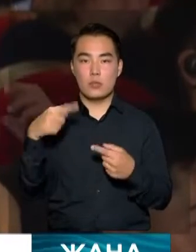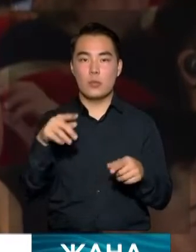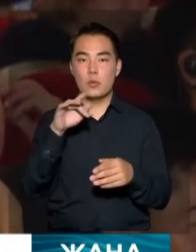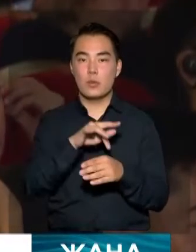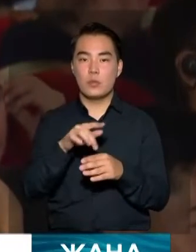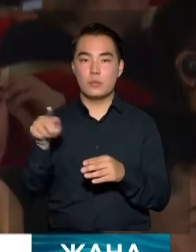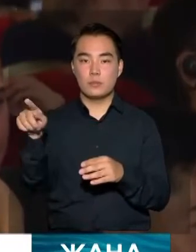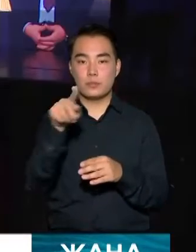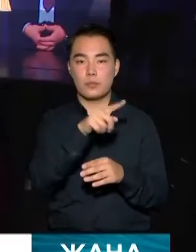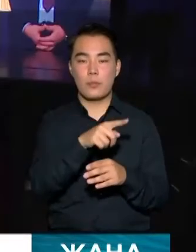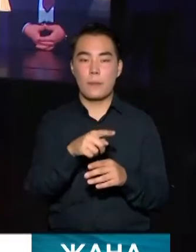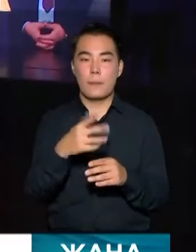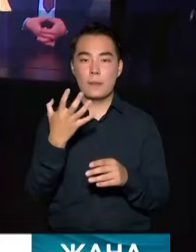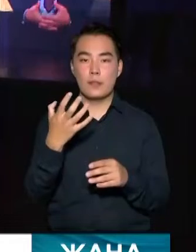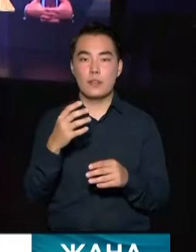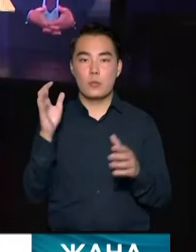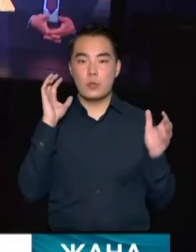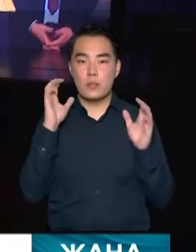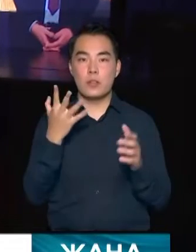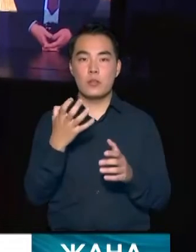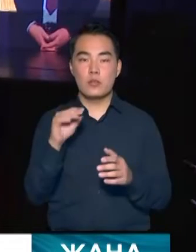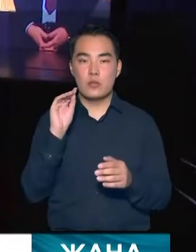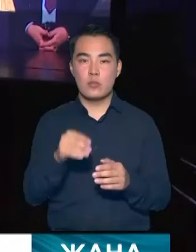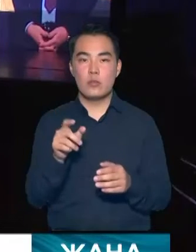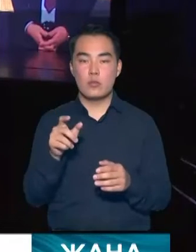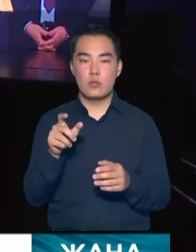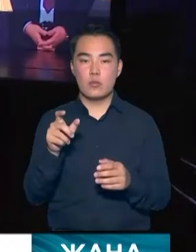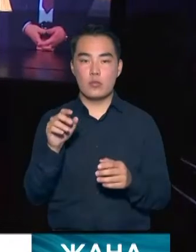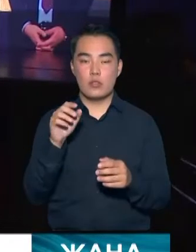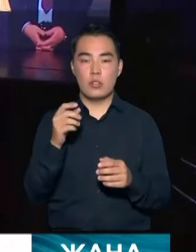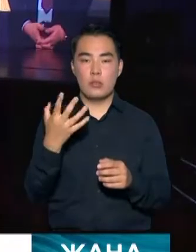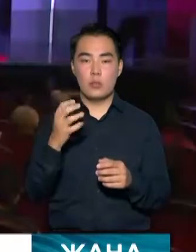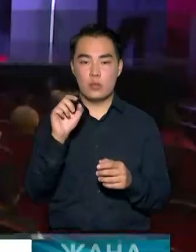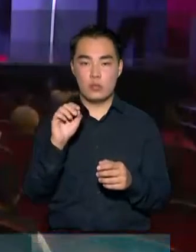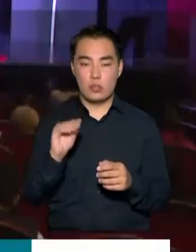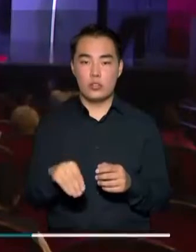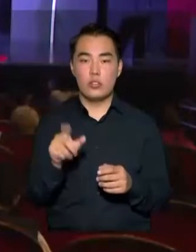500 университет және 500 мыңнан астам адам қатысады.